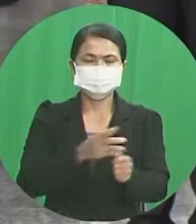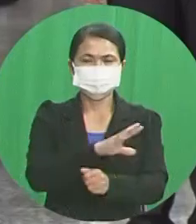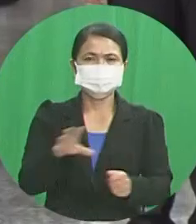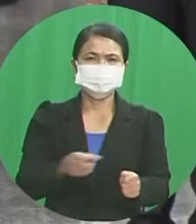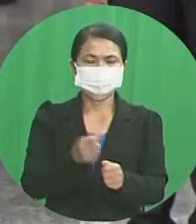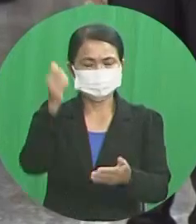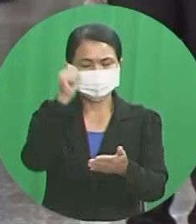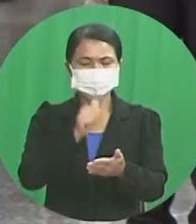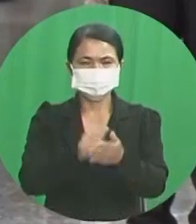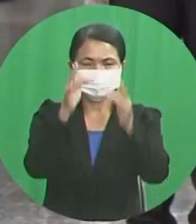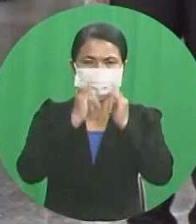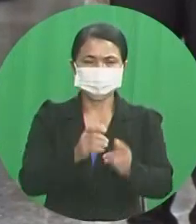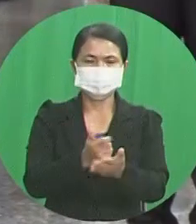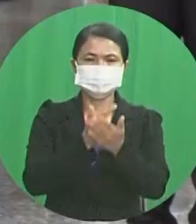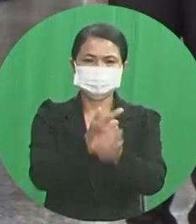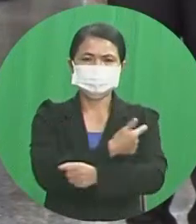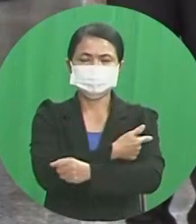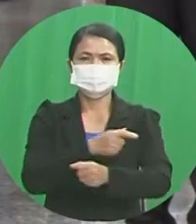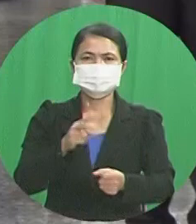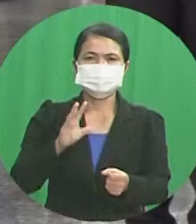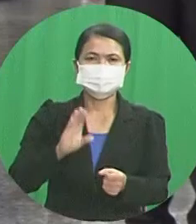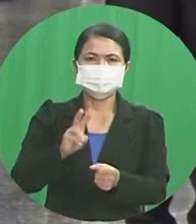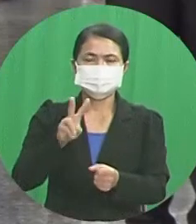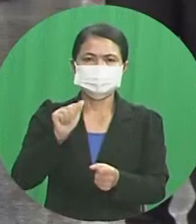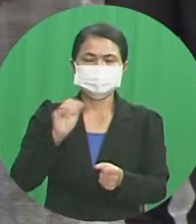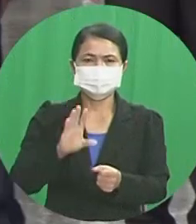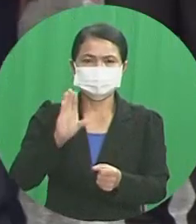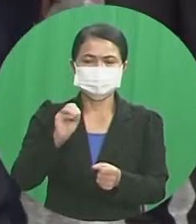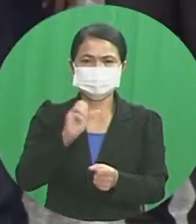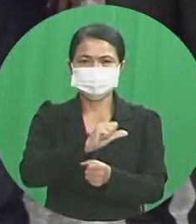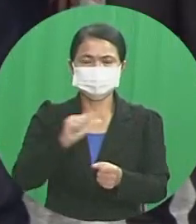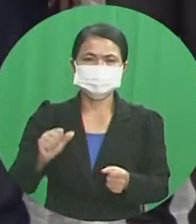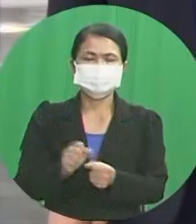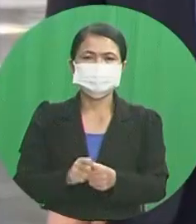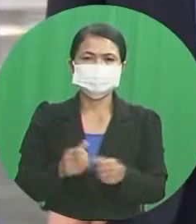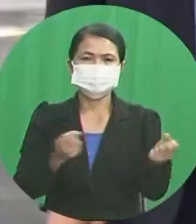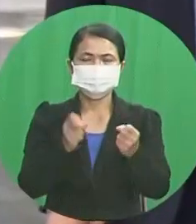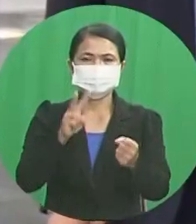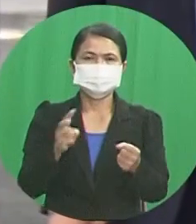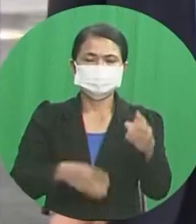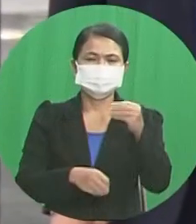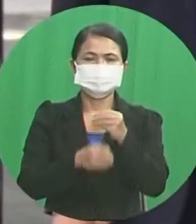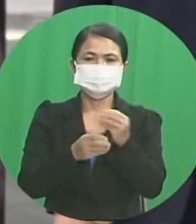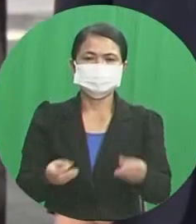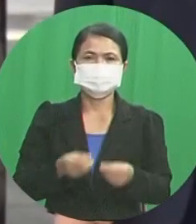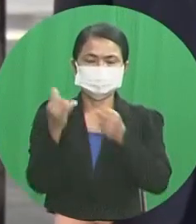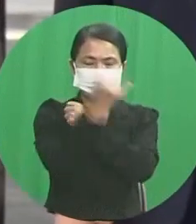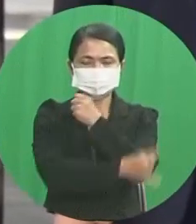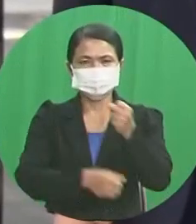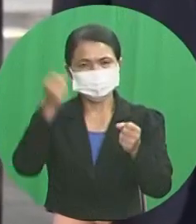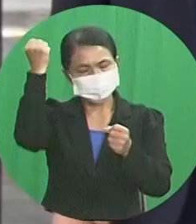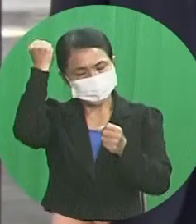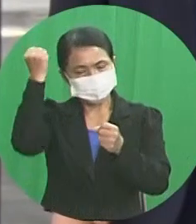ក៏បានសម្រេចប្រកាសផ្ដល់ជំនួយវ៉ាក់សាំងស៊ីណូវ៉ាក់ចំនួន $500,000និងរថយន្ត2គ្រឿងថែមទៀតជូនប្រទេសឡាវ